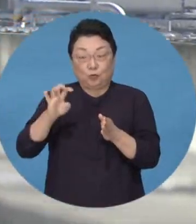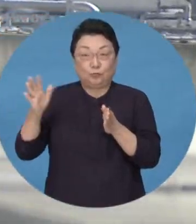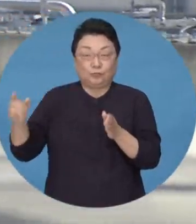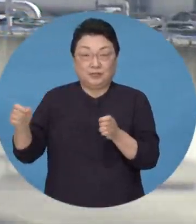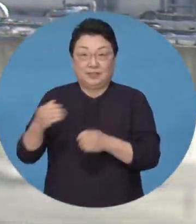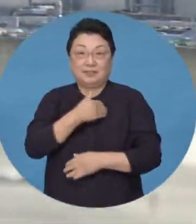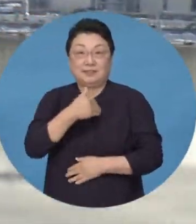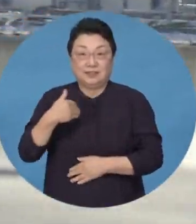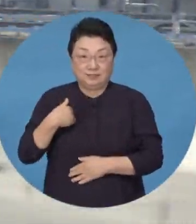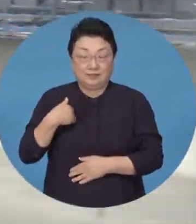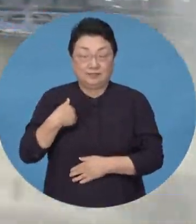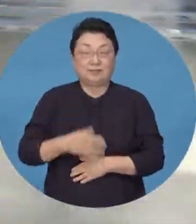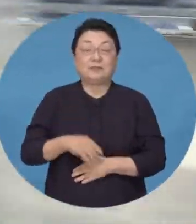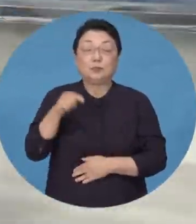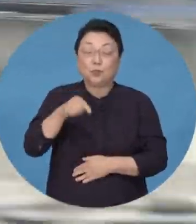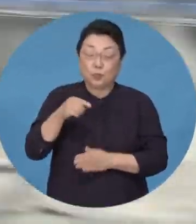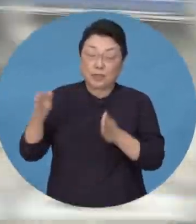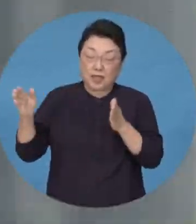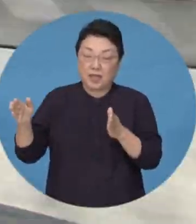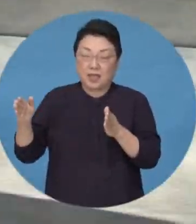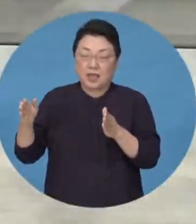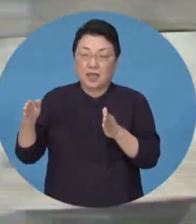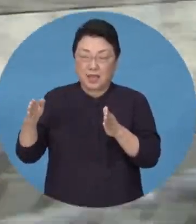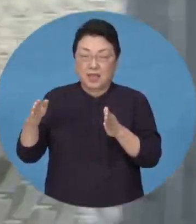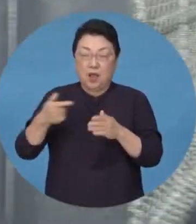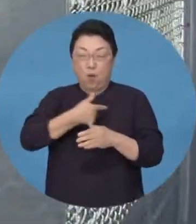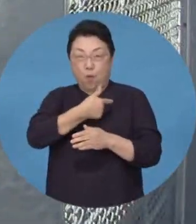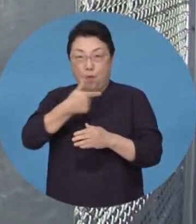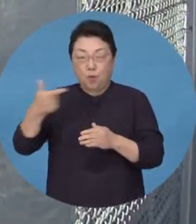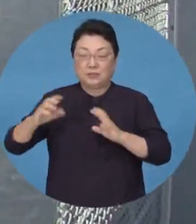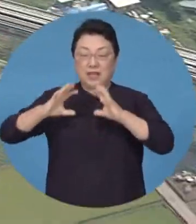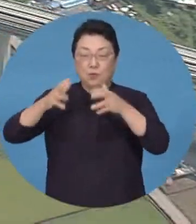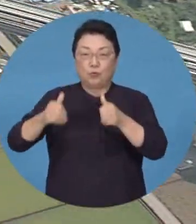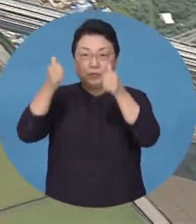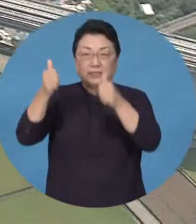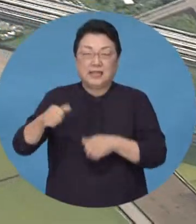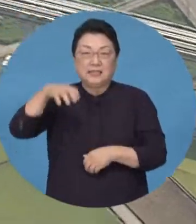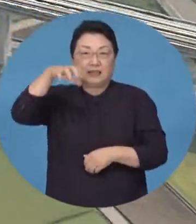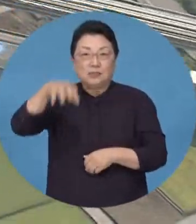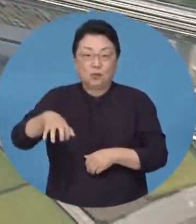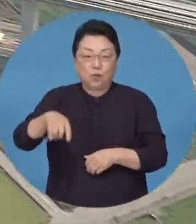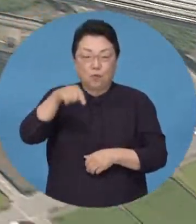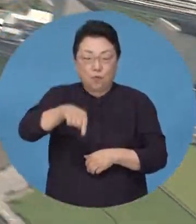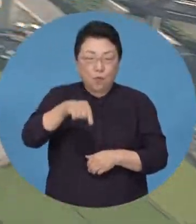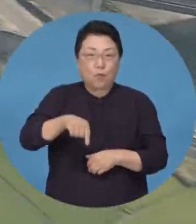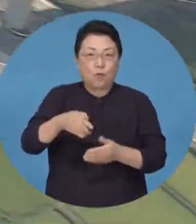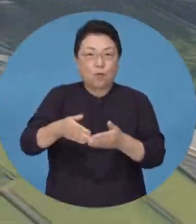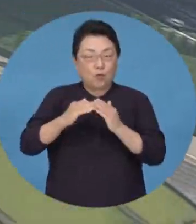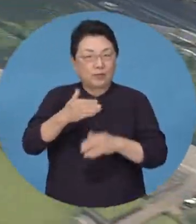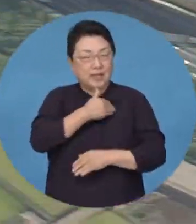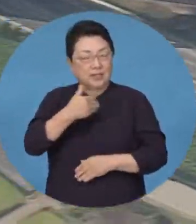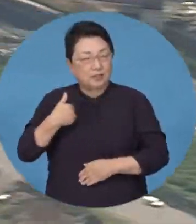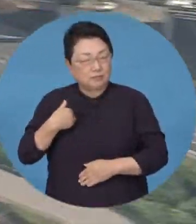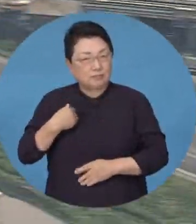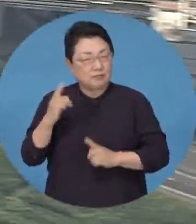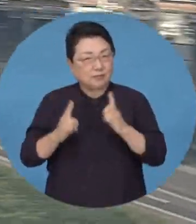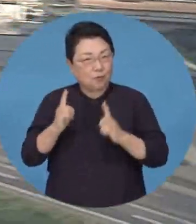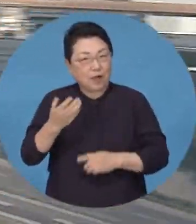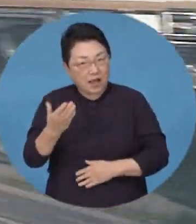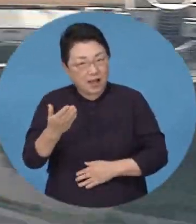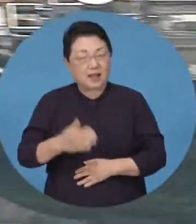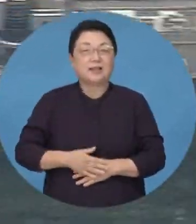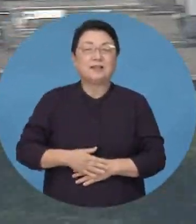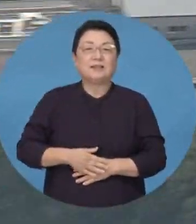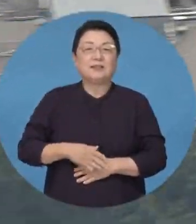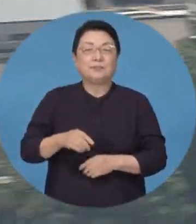から例えばそのビッグサイトのような国際展示場の可能性というのはないだろうかあるいは